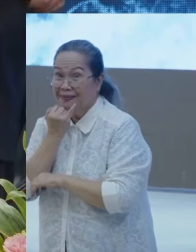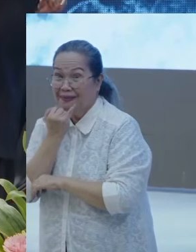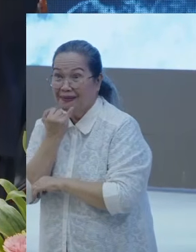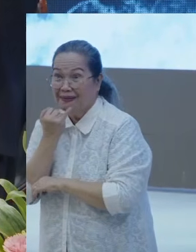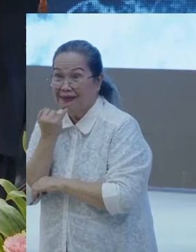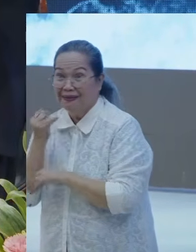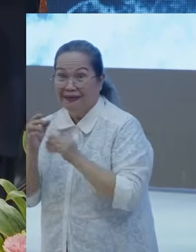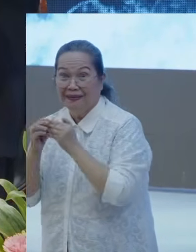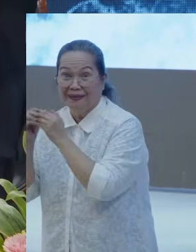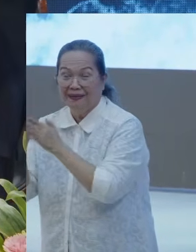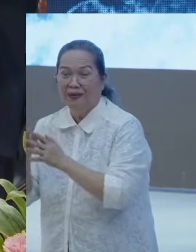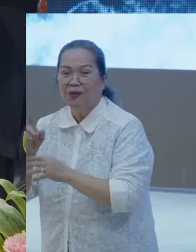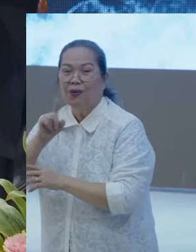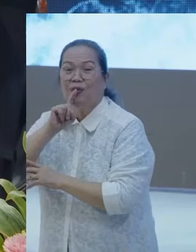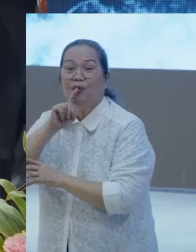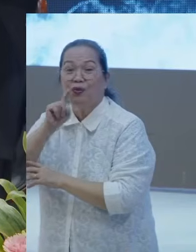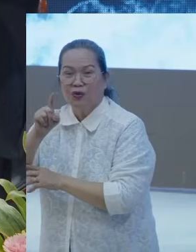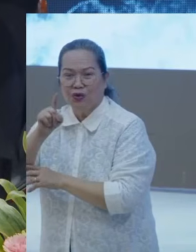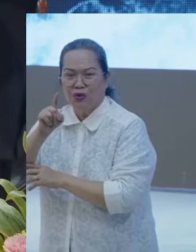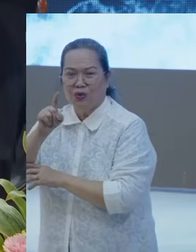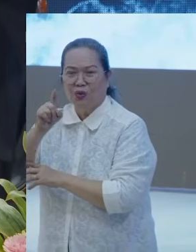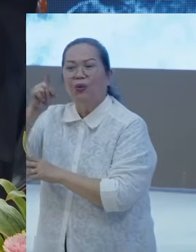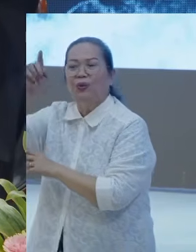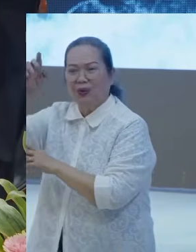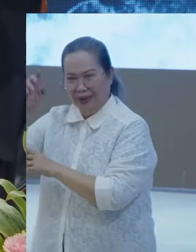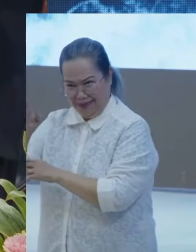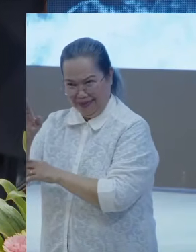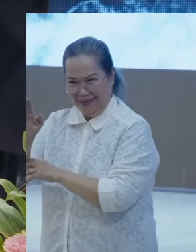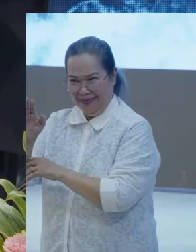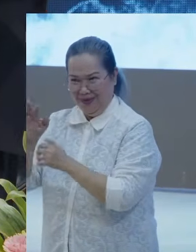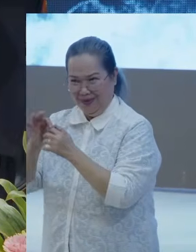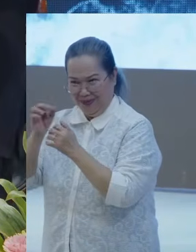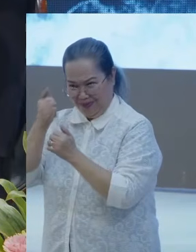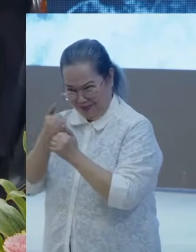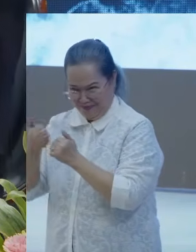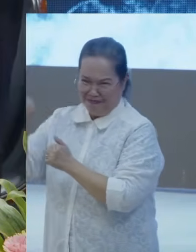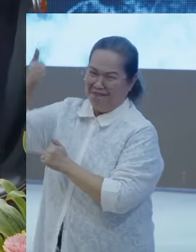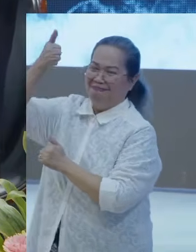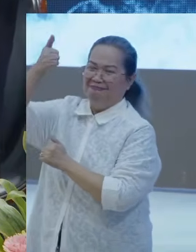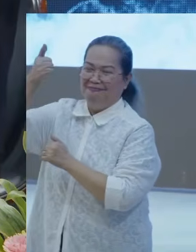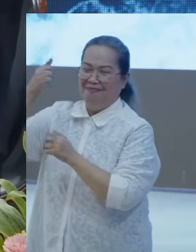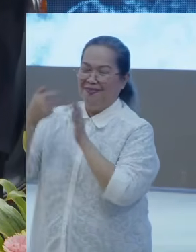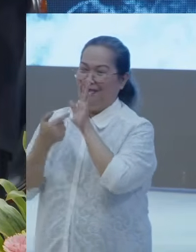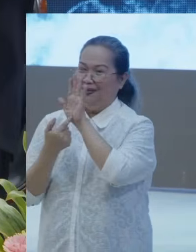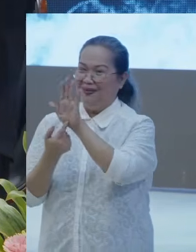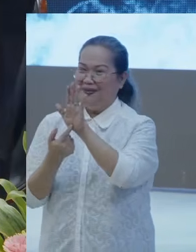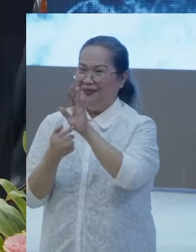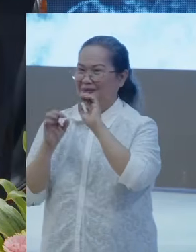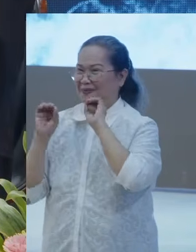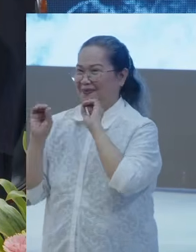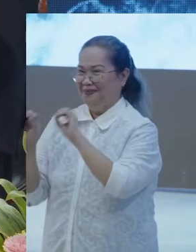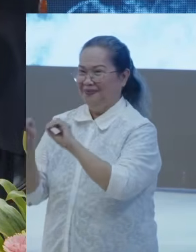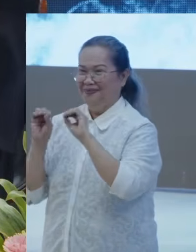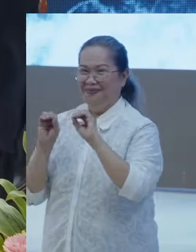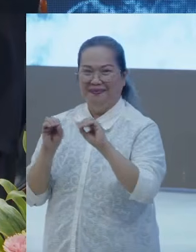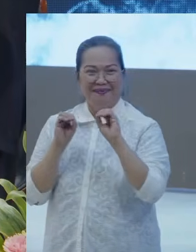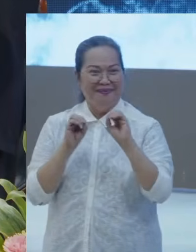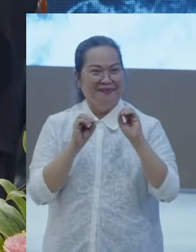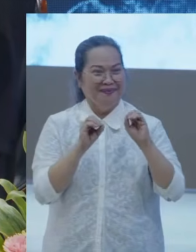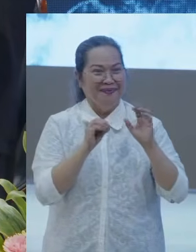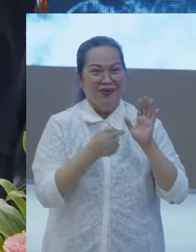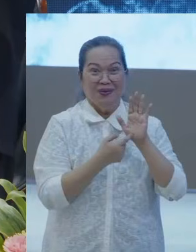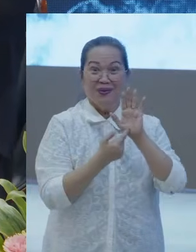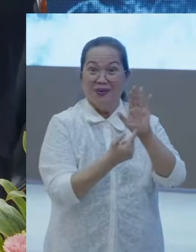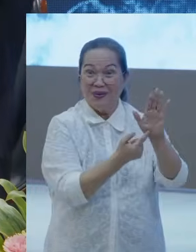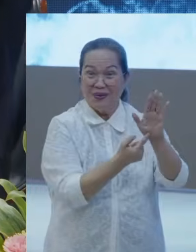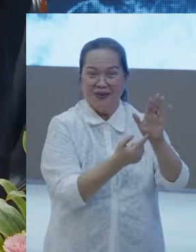pinuno ay ang tunay na Mesiyas ng Diyos. Pinatunayan niya sa kanyang pagtuturo, pinatunayan niya sa